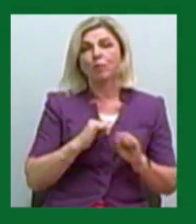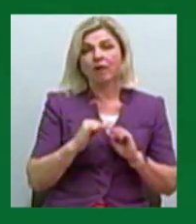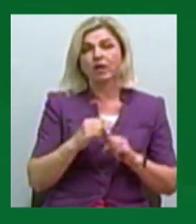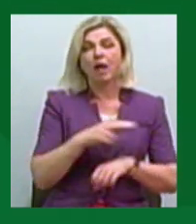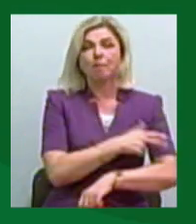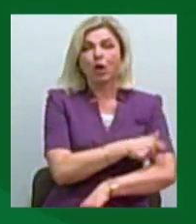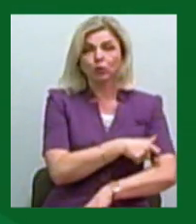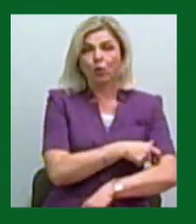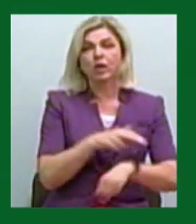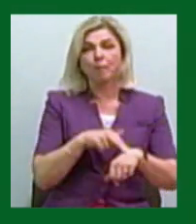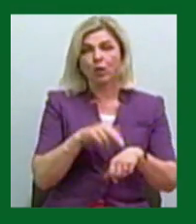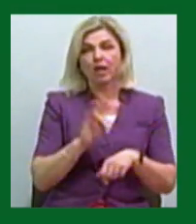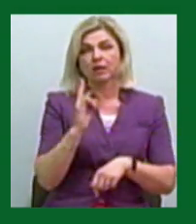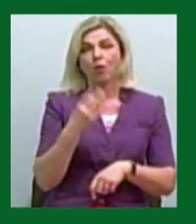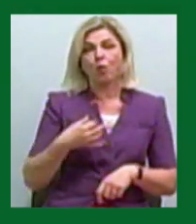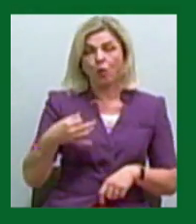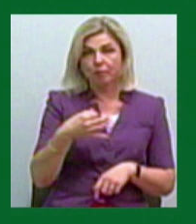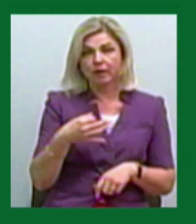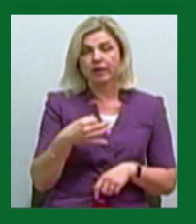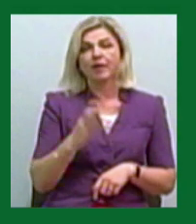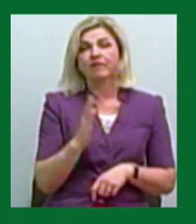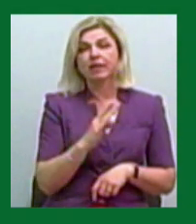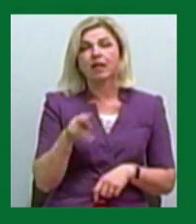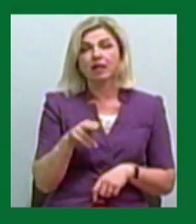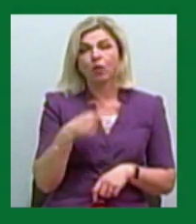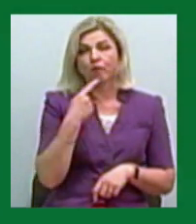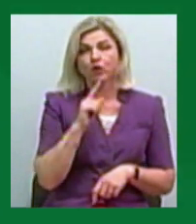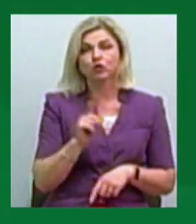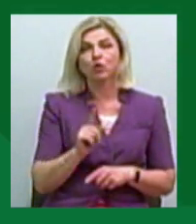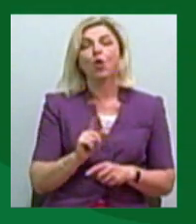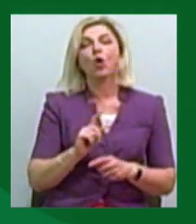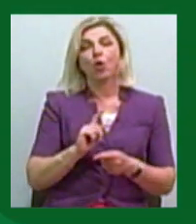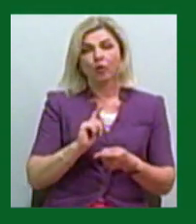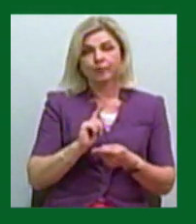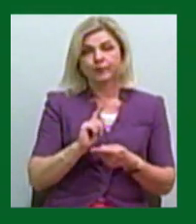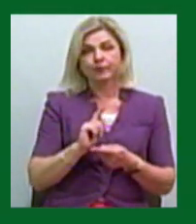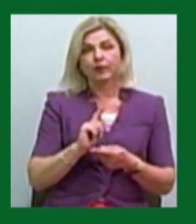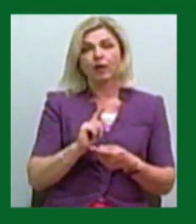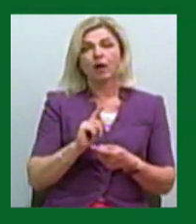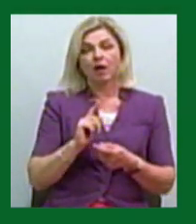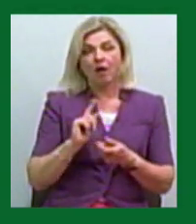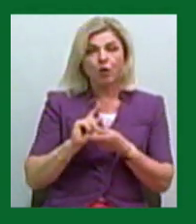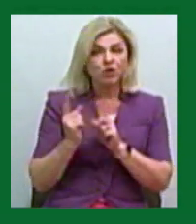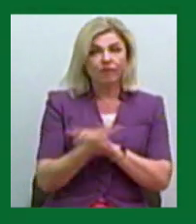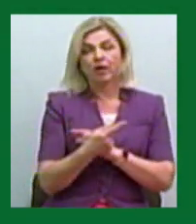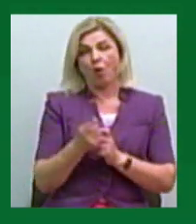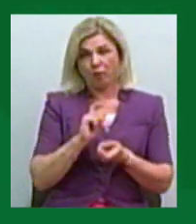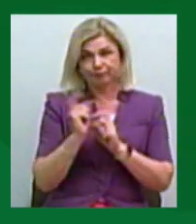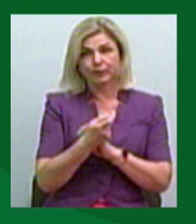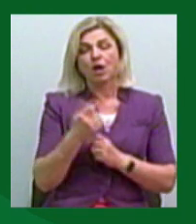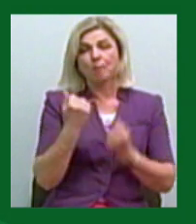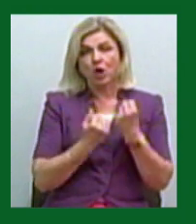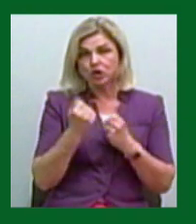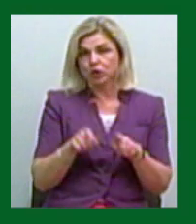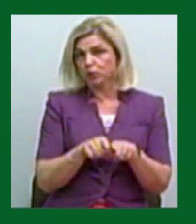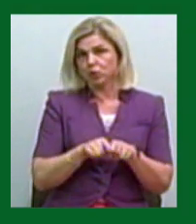поліції Миколаївської області Віталій Даніла говорить, розвертати поліцейським фури теж не можна. Це передбачено статтею